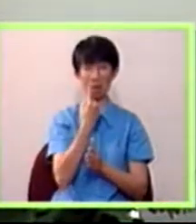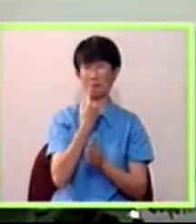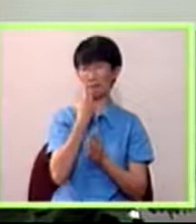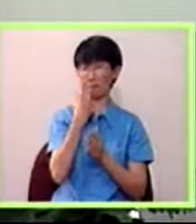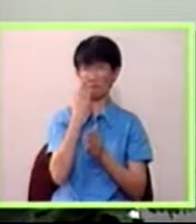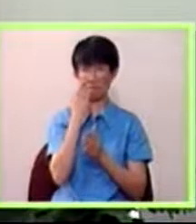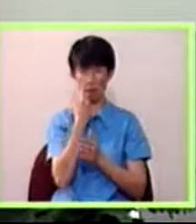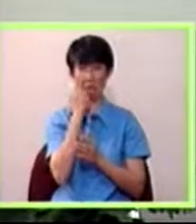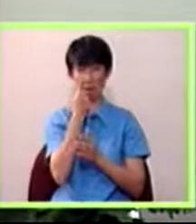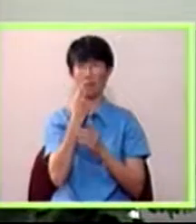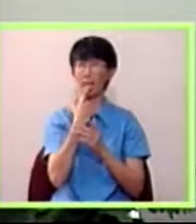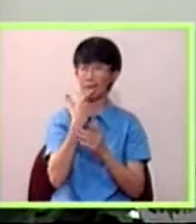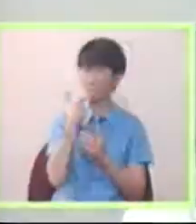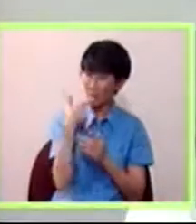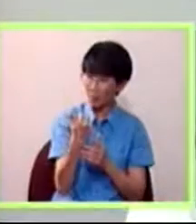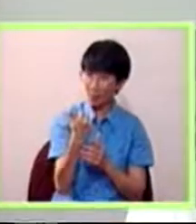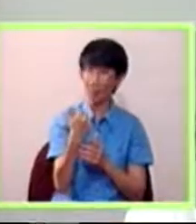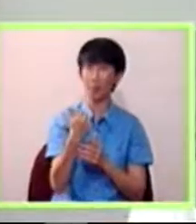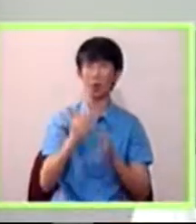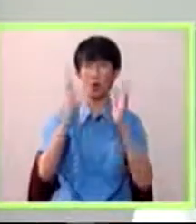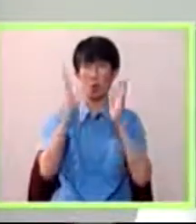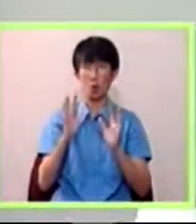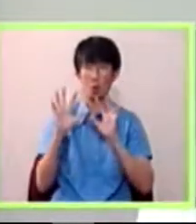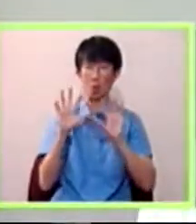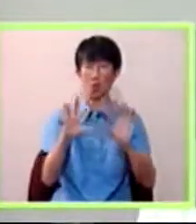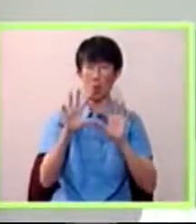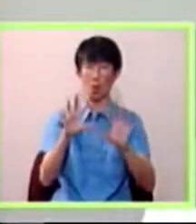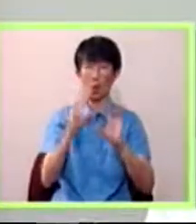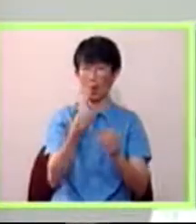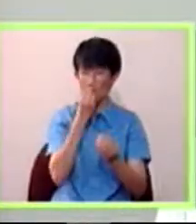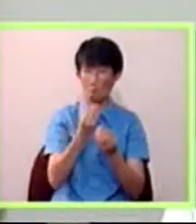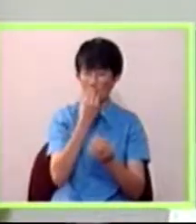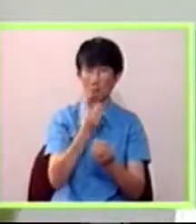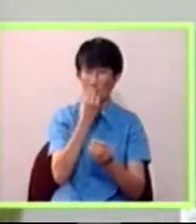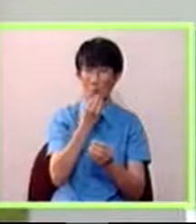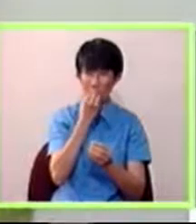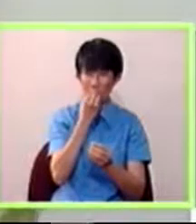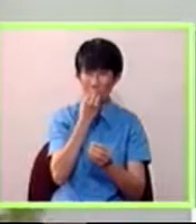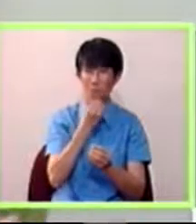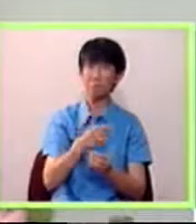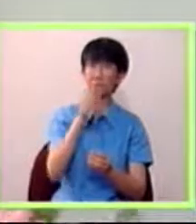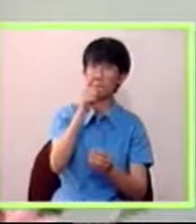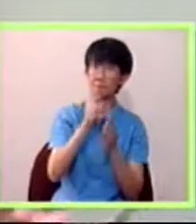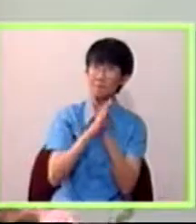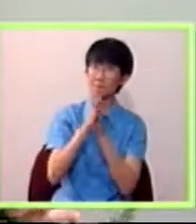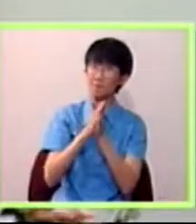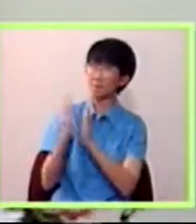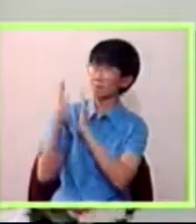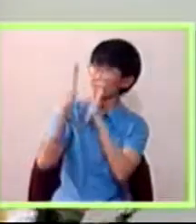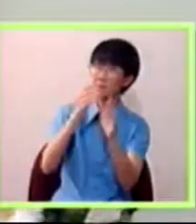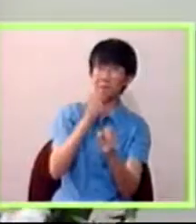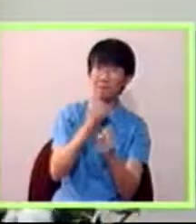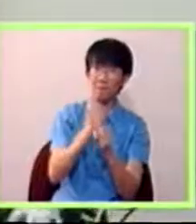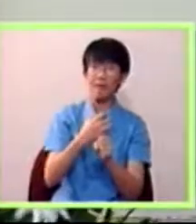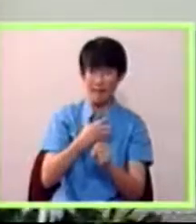ความใหม่ความแปลกและความอร่อยทำให้ตอนนี้มีผู้นิยมบริโภคกันมากค่ะคุณผู้ชมท่านใดที่สนใจอยากจะทำบ้